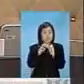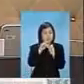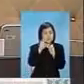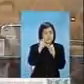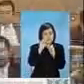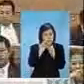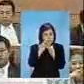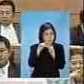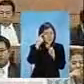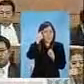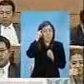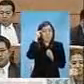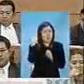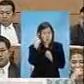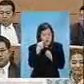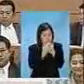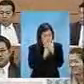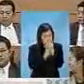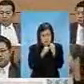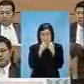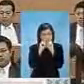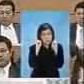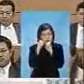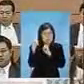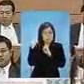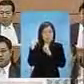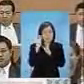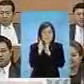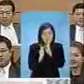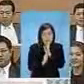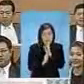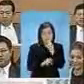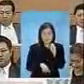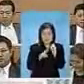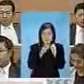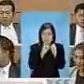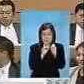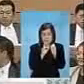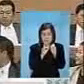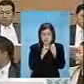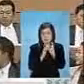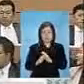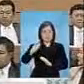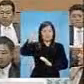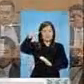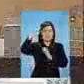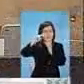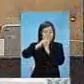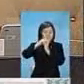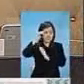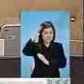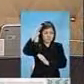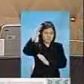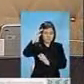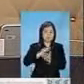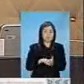ใครนึกไม่มีใครสังเกตสนใจมาก่อนว่ามาตรานี้จะเป็นประเด็นเป็นเรื่องราวใหญ่โตได้ ท่านประธานครับ